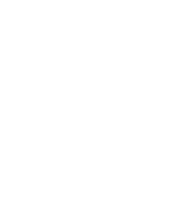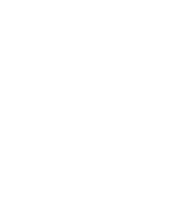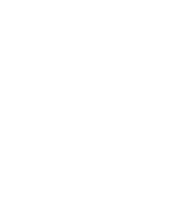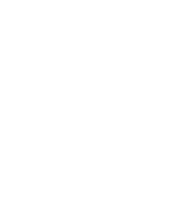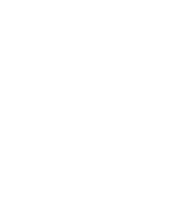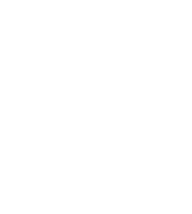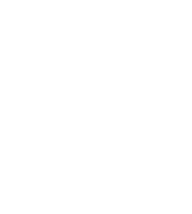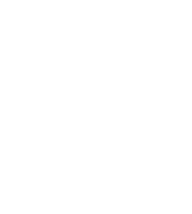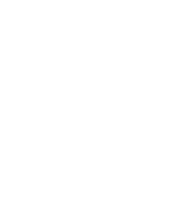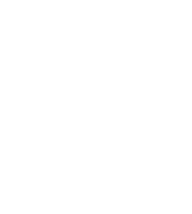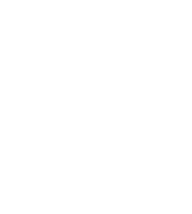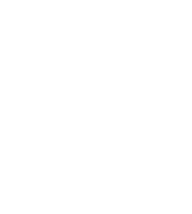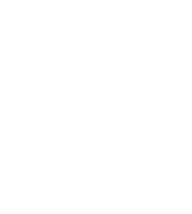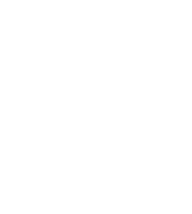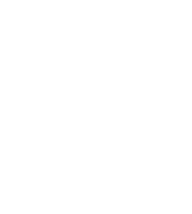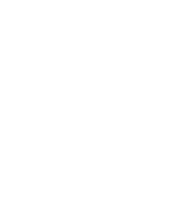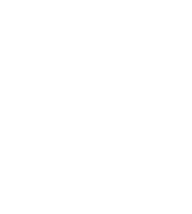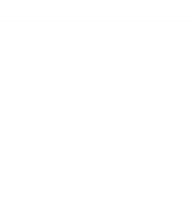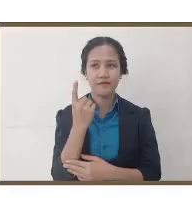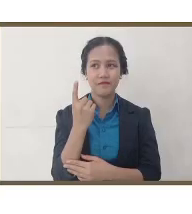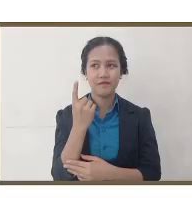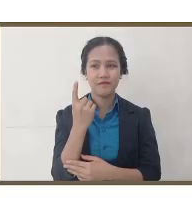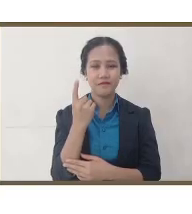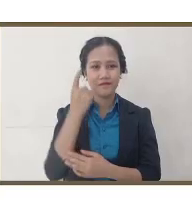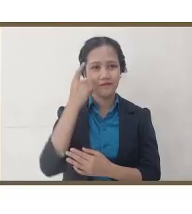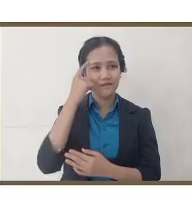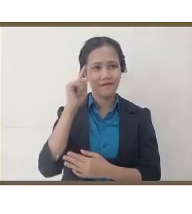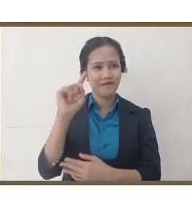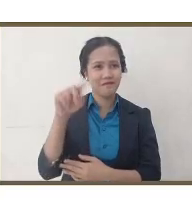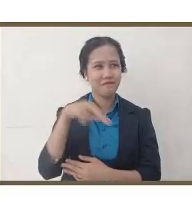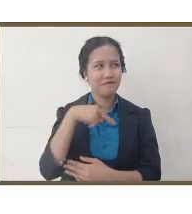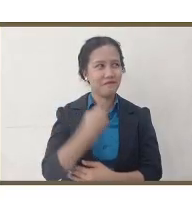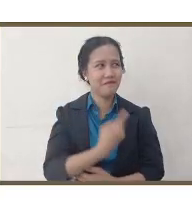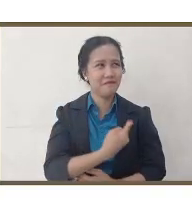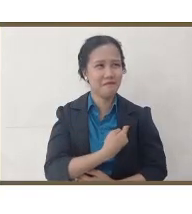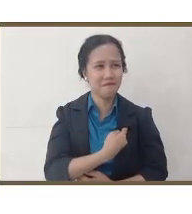tutuklin lahat ng tagubilin niya.